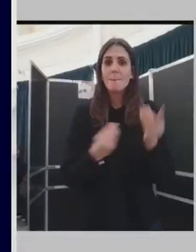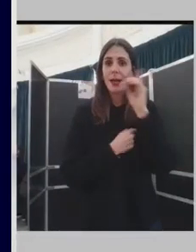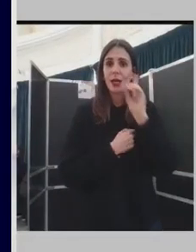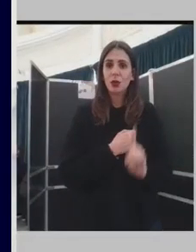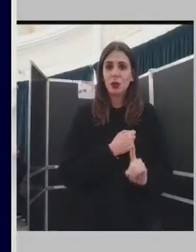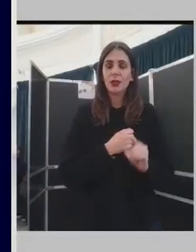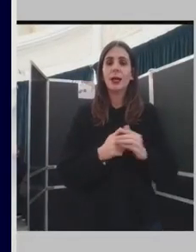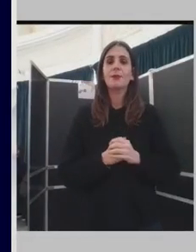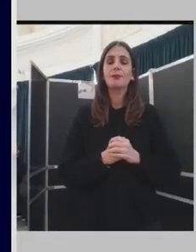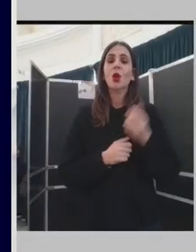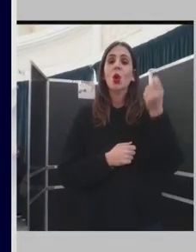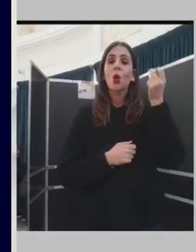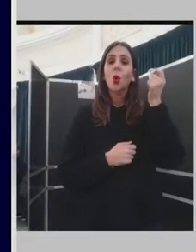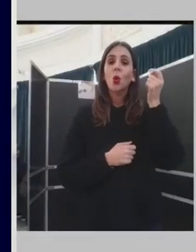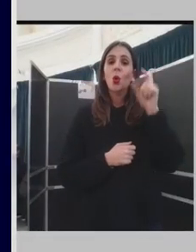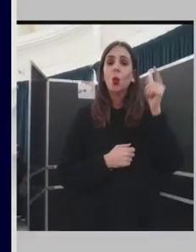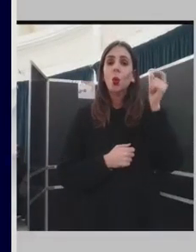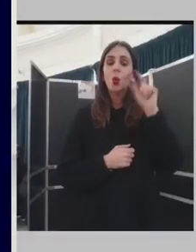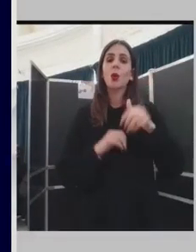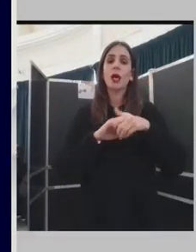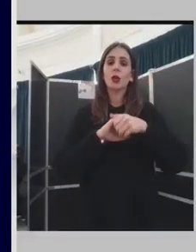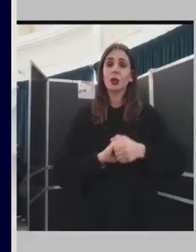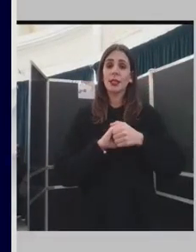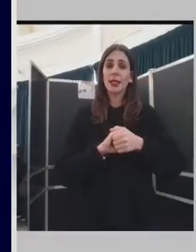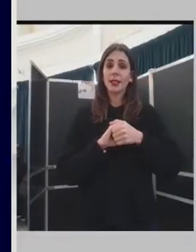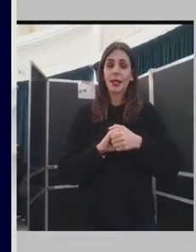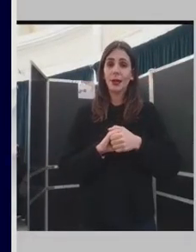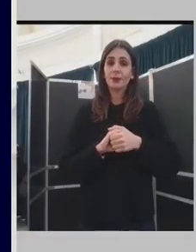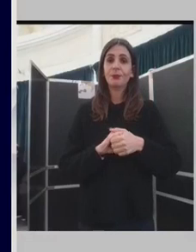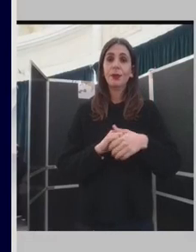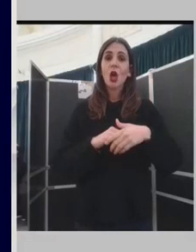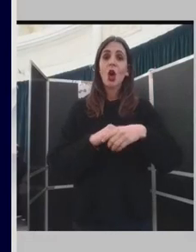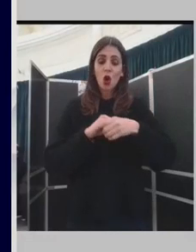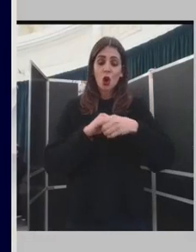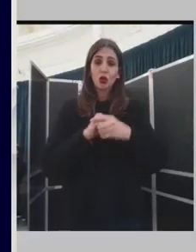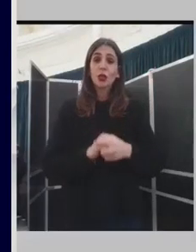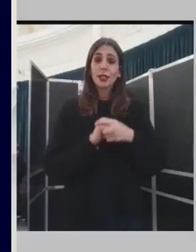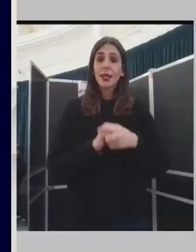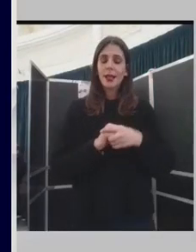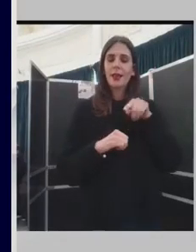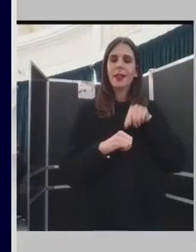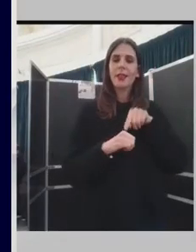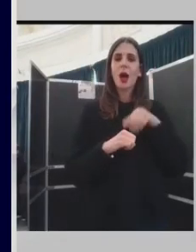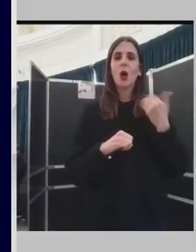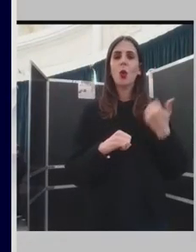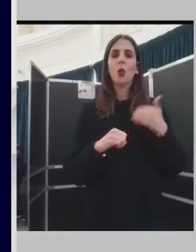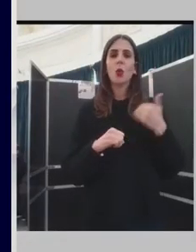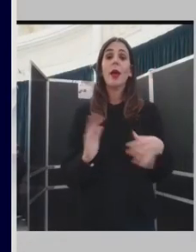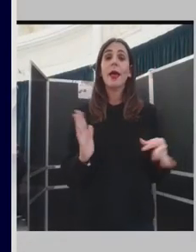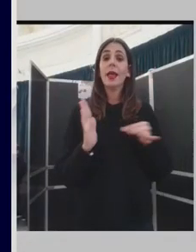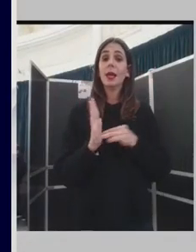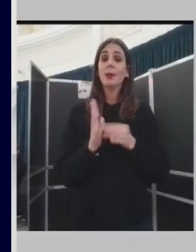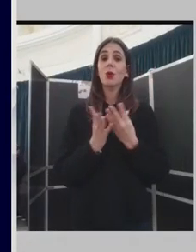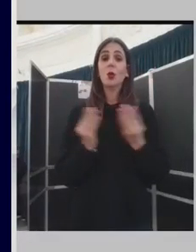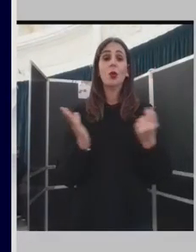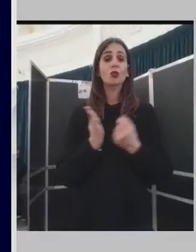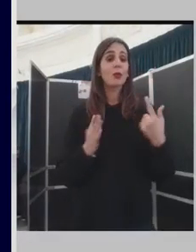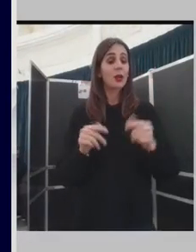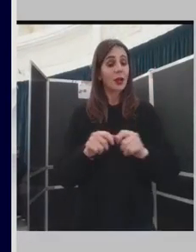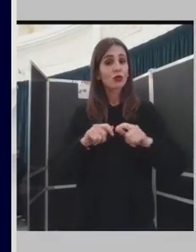la cultura, la solidarietà è stata uno degli elementi importanti che ha tenuto viva questa